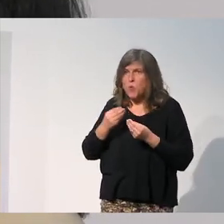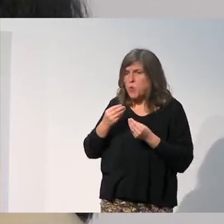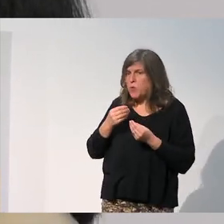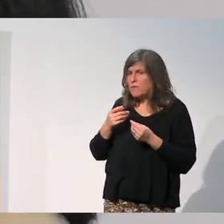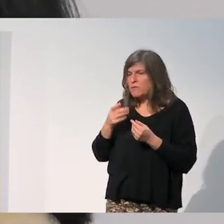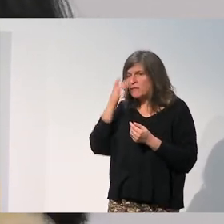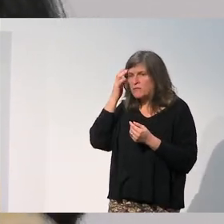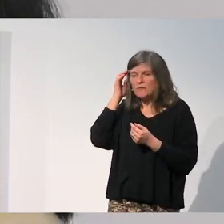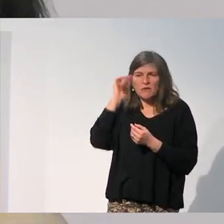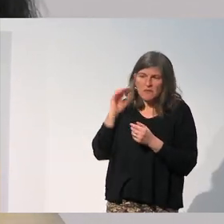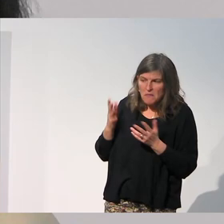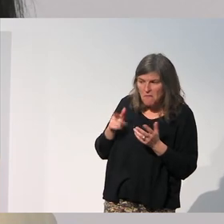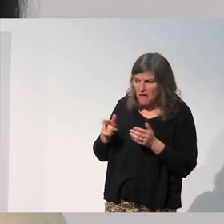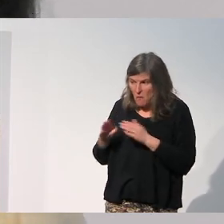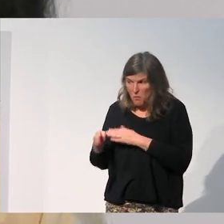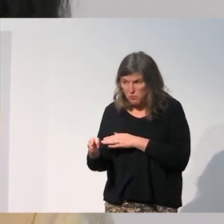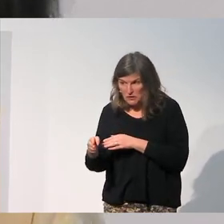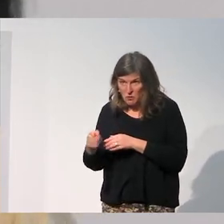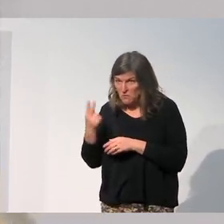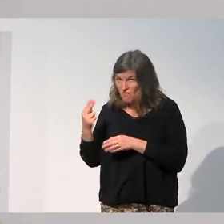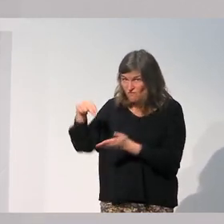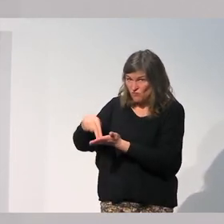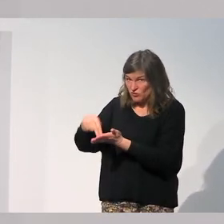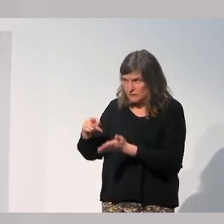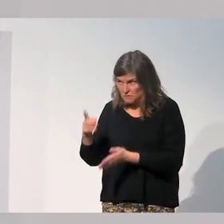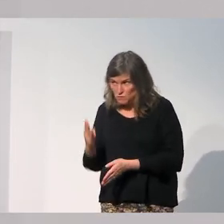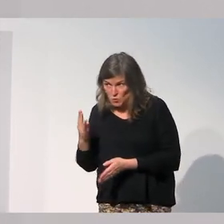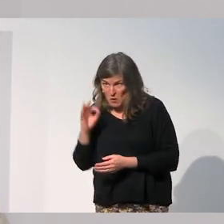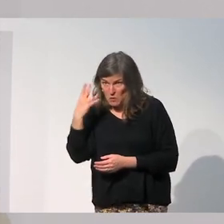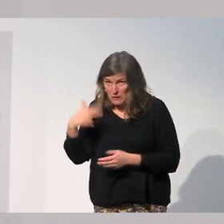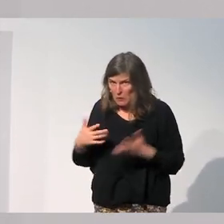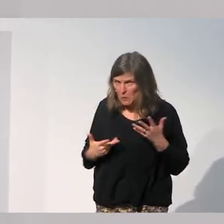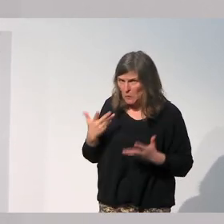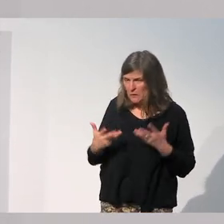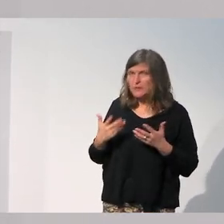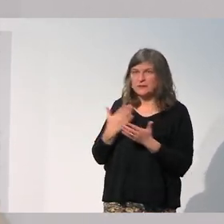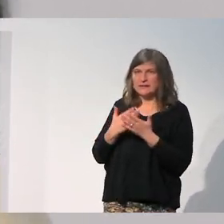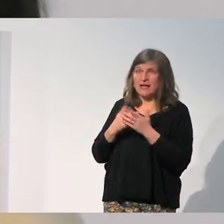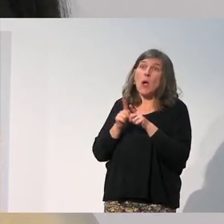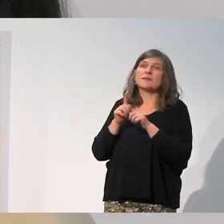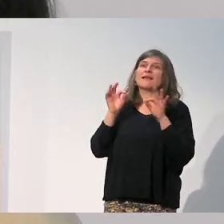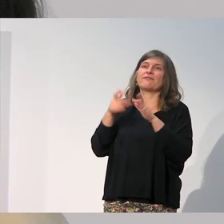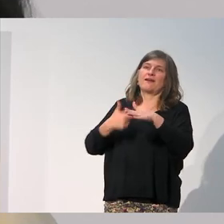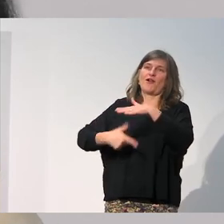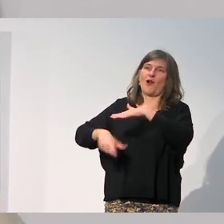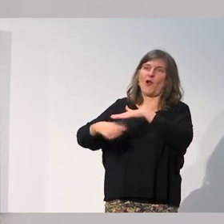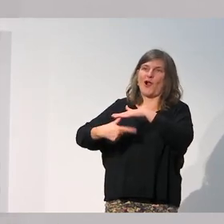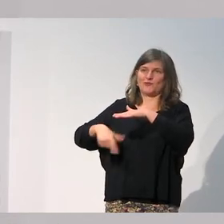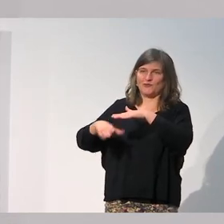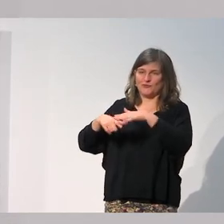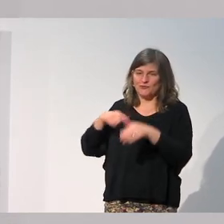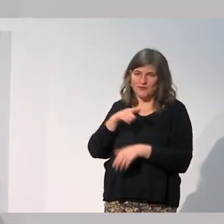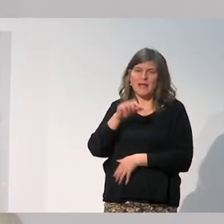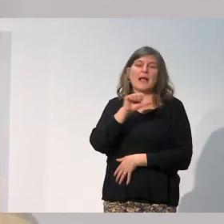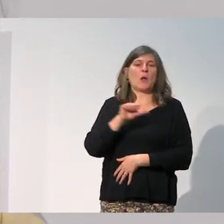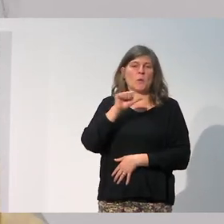poisson avec la fourchette? Est-ce qu'il lui ressemble ou pas? C'est partie des grandes questions que vous posez. La question du langage aussi. Et Auguste résout